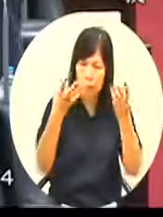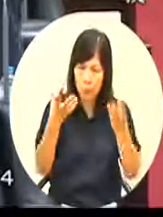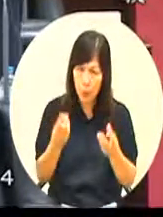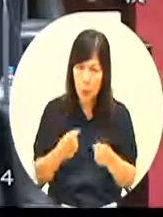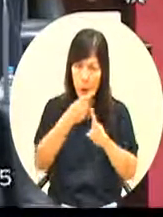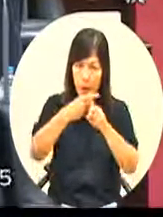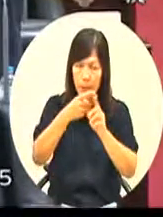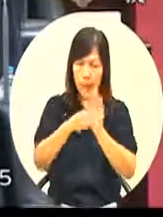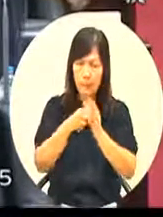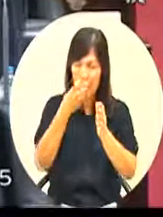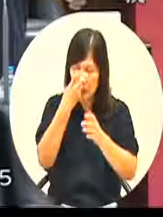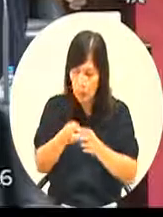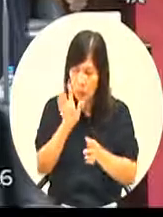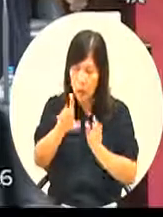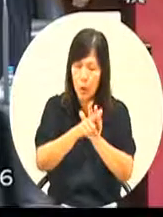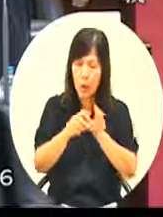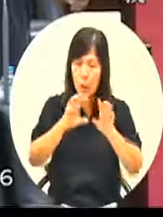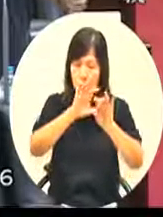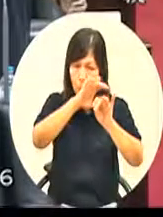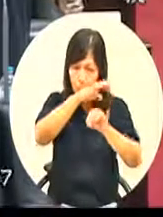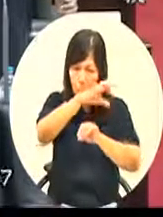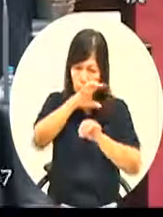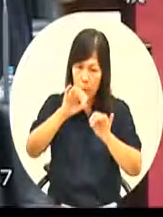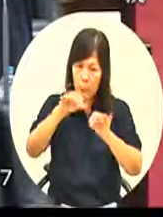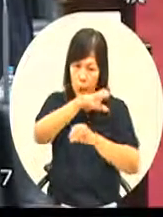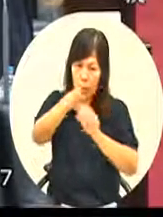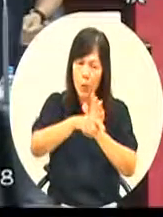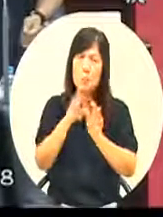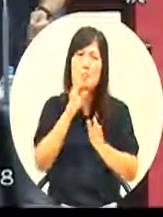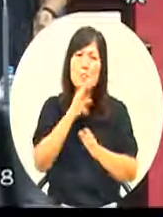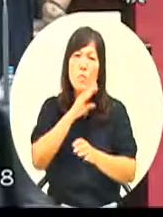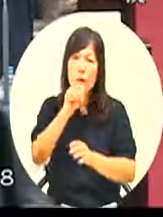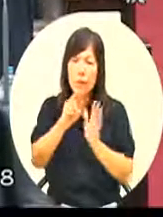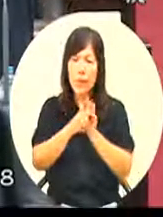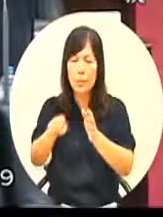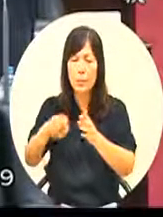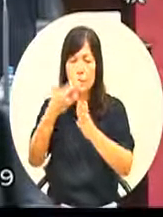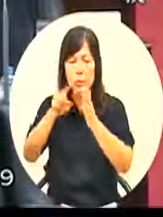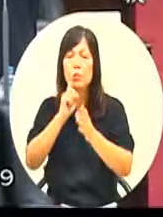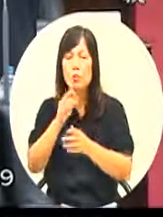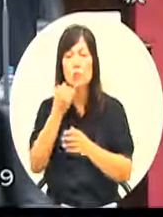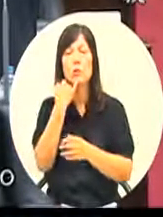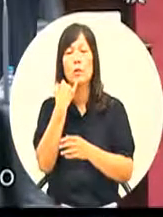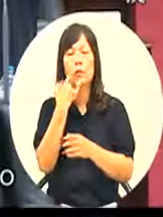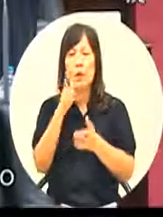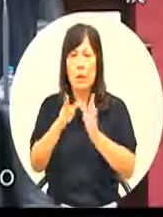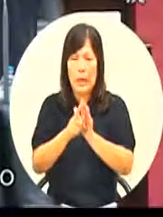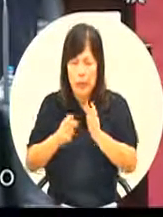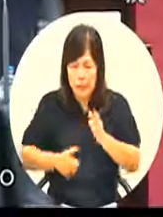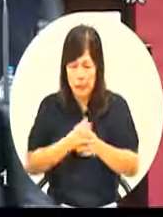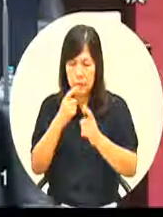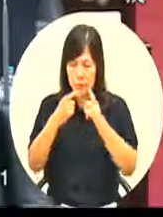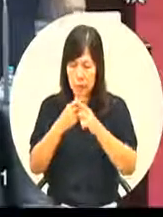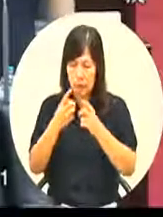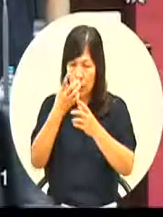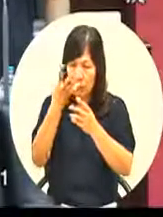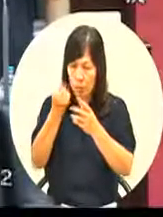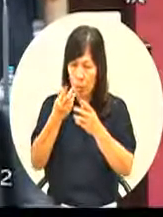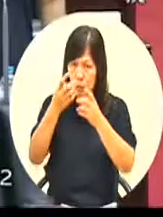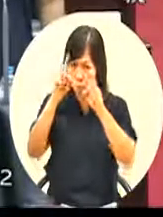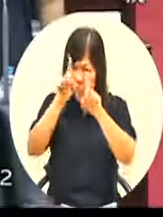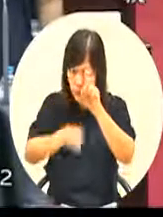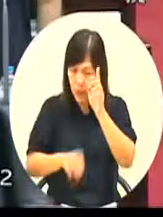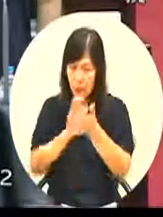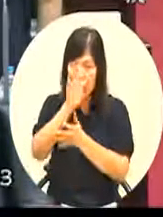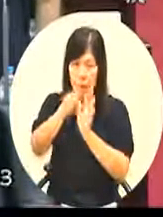实地去看有没有闲置空间，有没有闲置空间不是学校说了算，你有实际的这个人数的差别进去，你进去